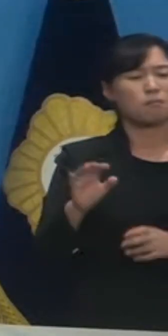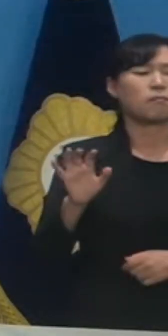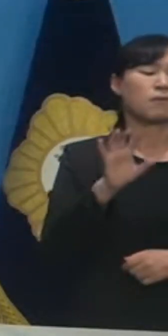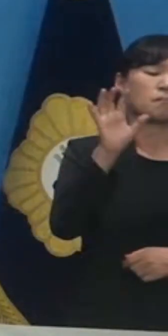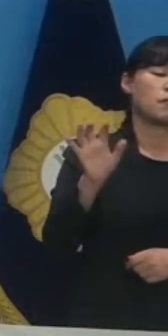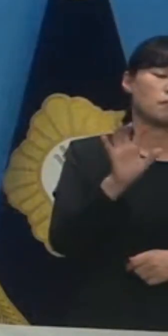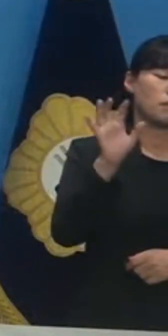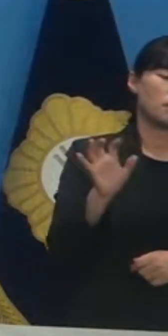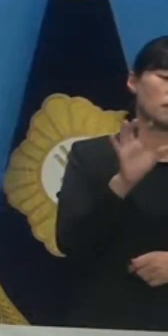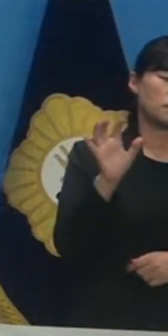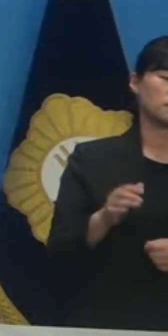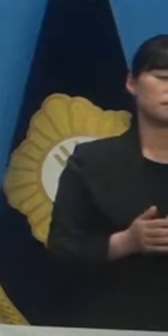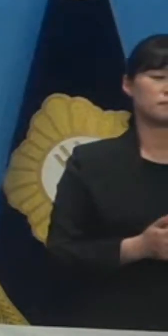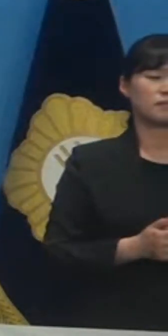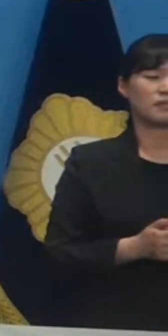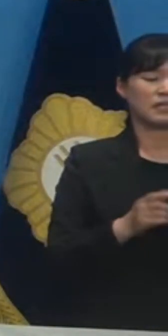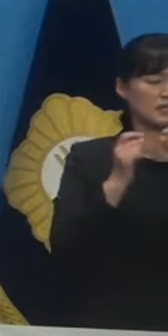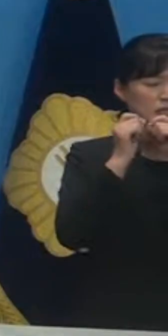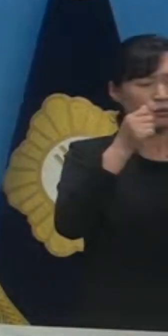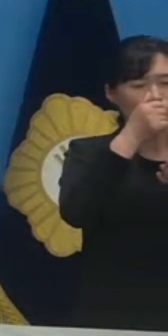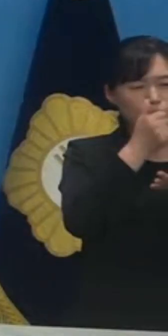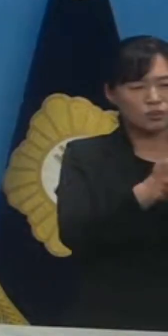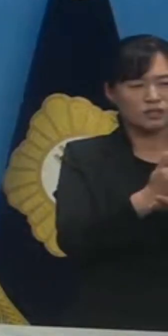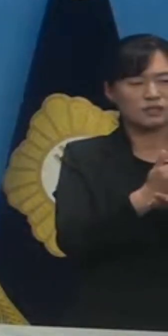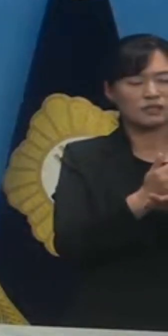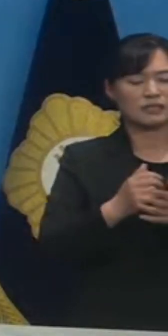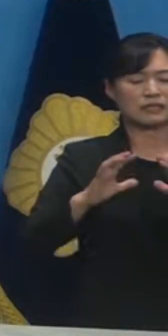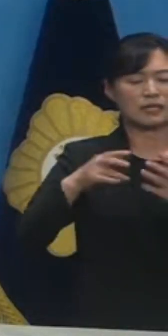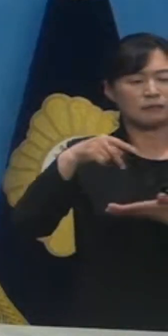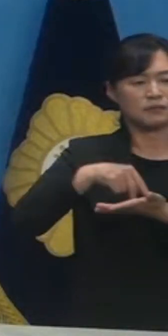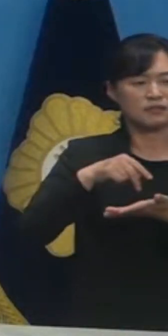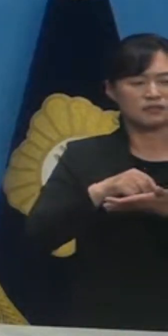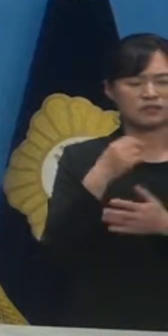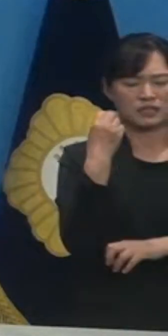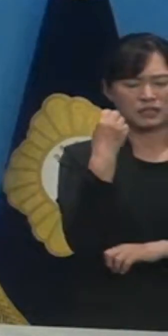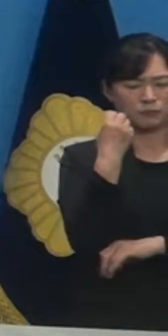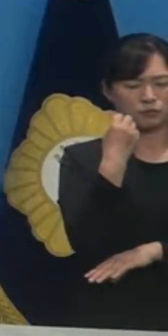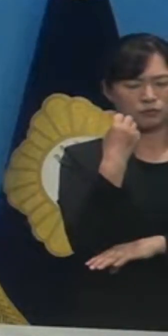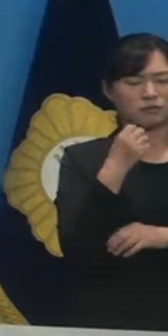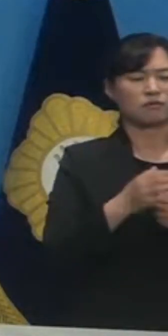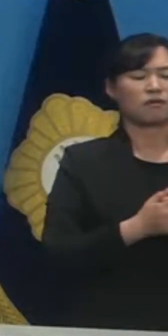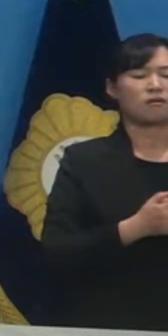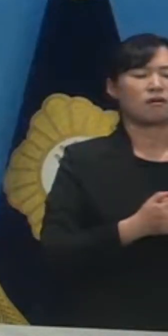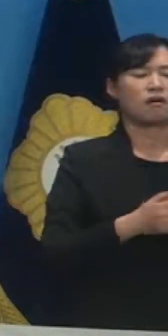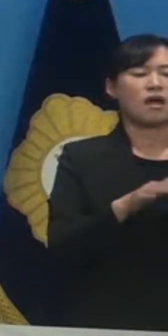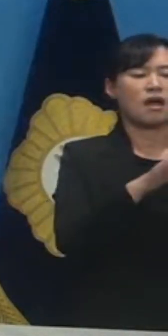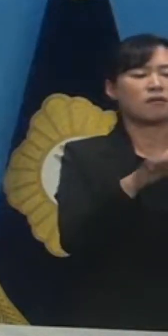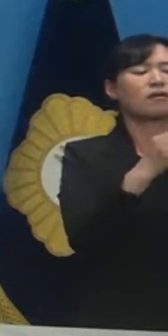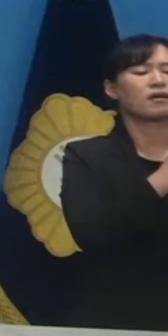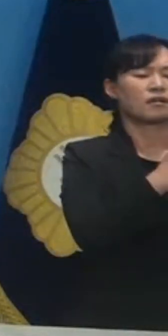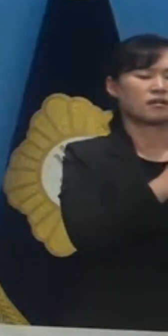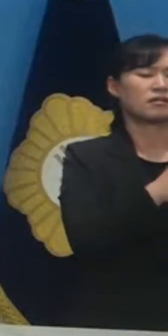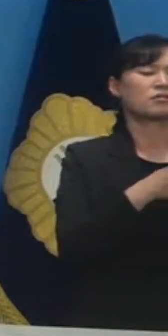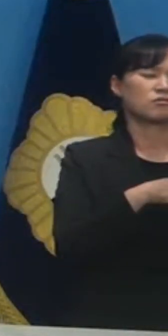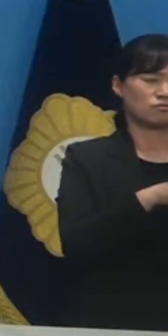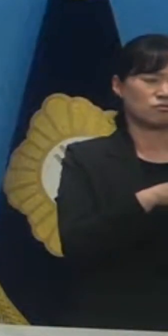현실입니다. 사기죄를 범국가적인 차원에서 근본적으로 대체해야 할 이유가 바로 여기에